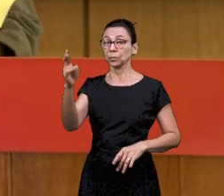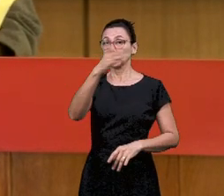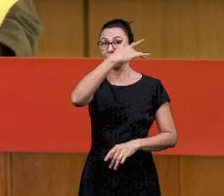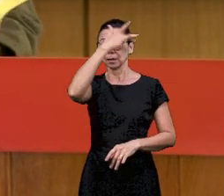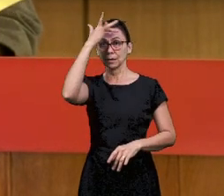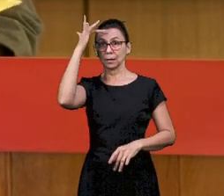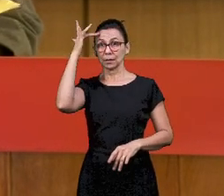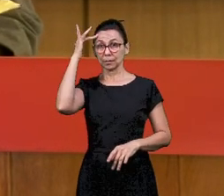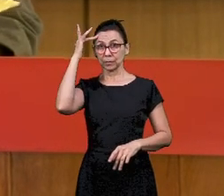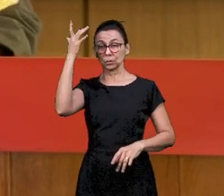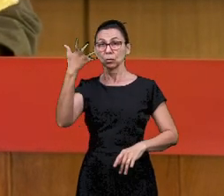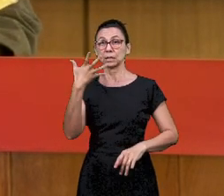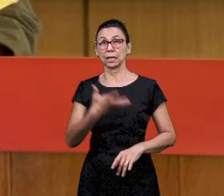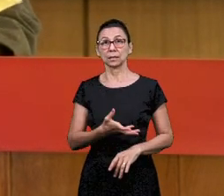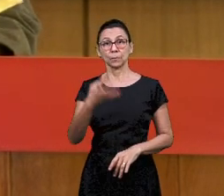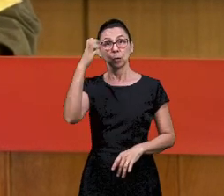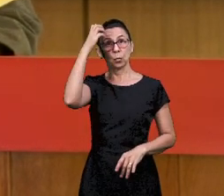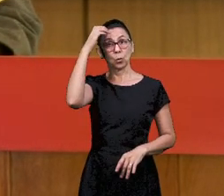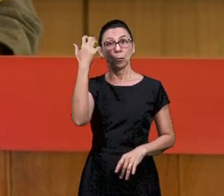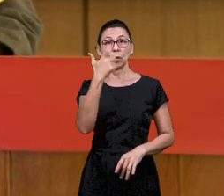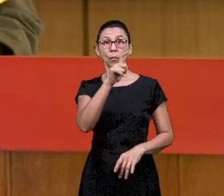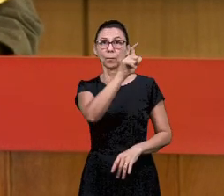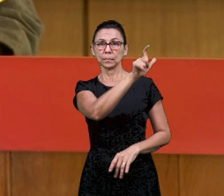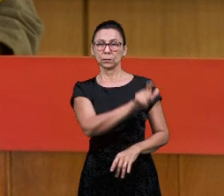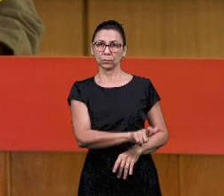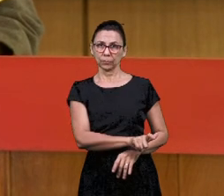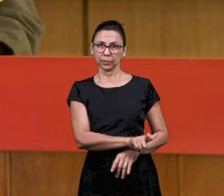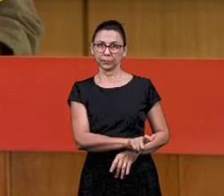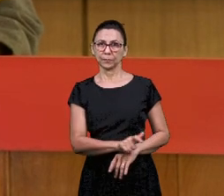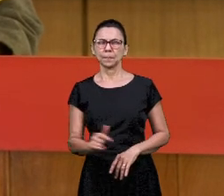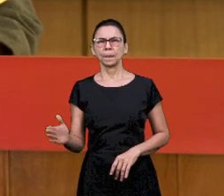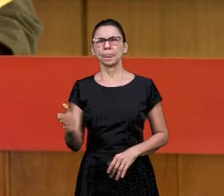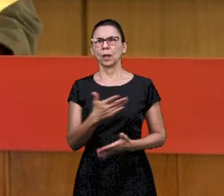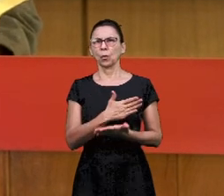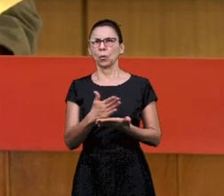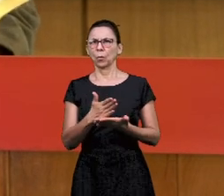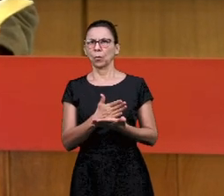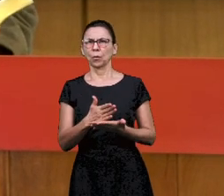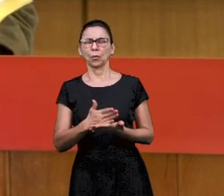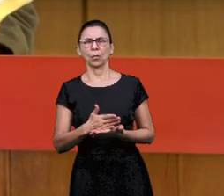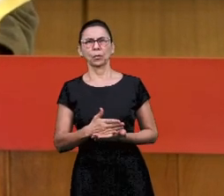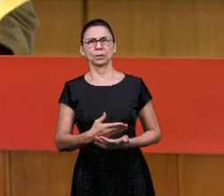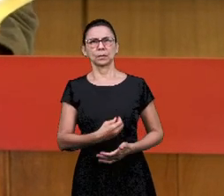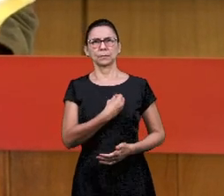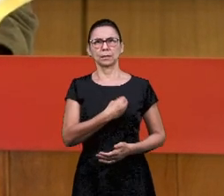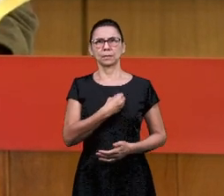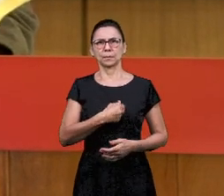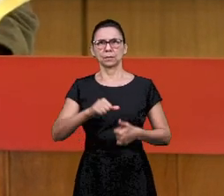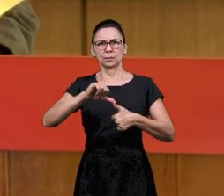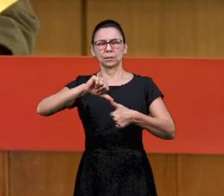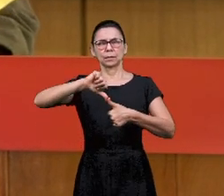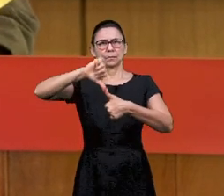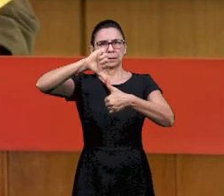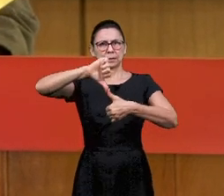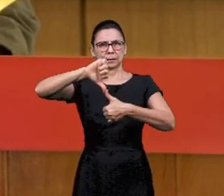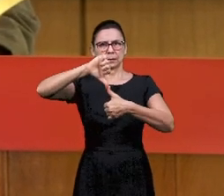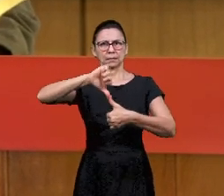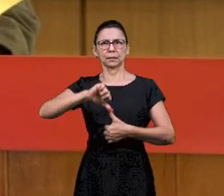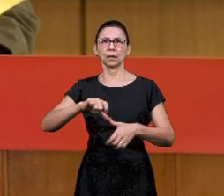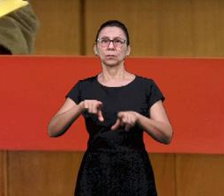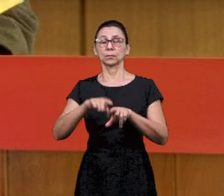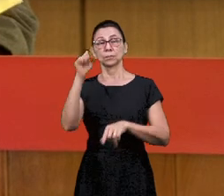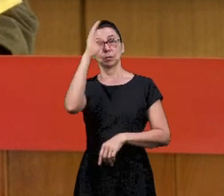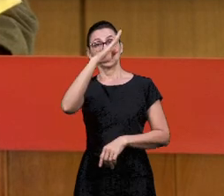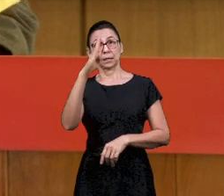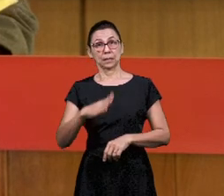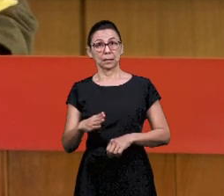la culpabilité sur quelqu'un d'autre. L'autre participation de l'Amérique centrale, en plus du Brésil aussi, nous allons placer ici. Nous allons publier